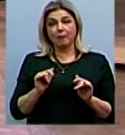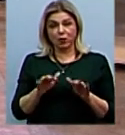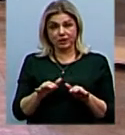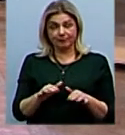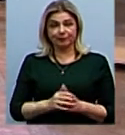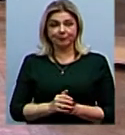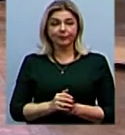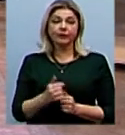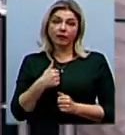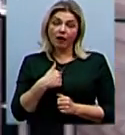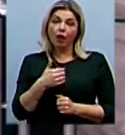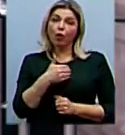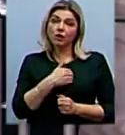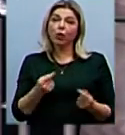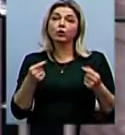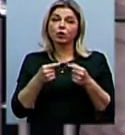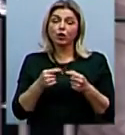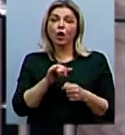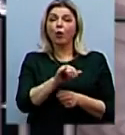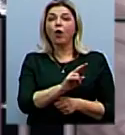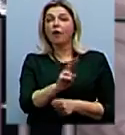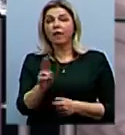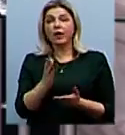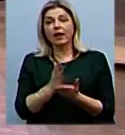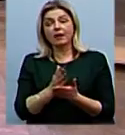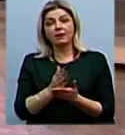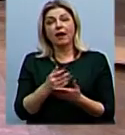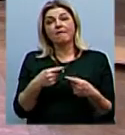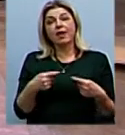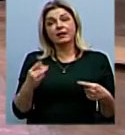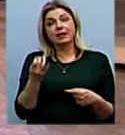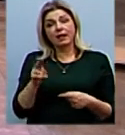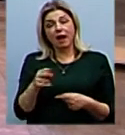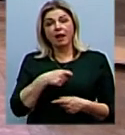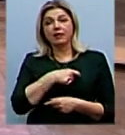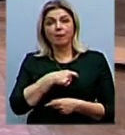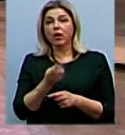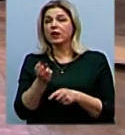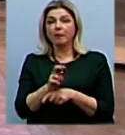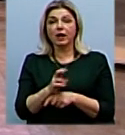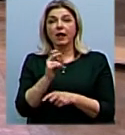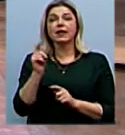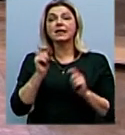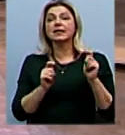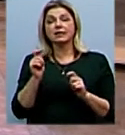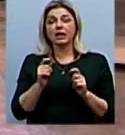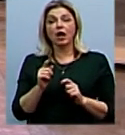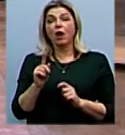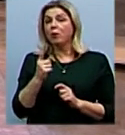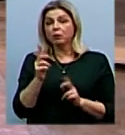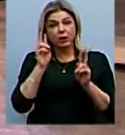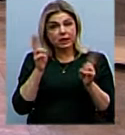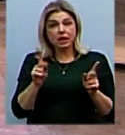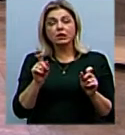я хотів все ж таки уточнити, у кого є версії. Депутати не прийшли на сесію, тому що вони не знають, за що